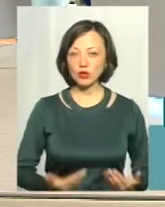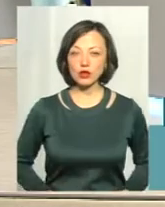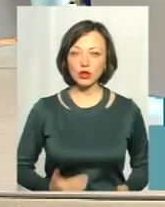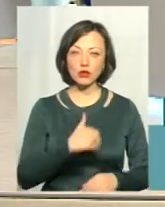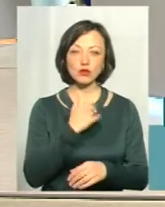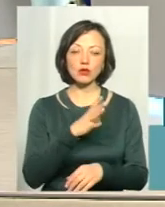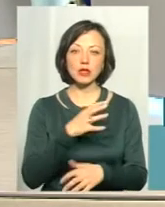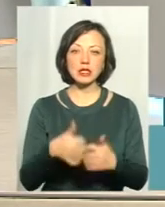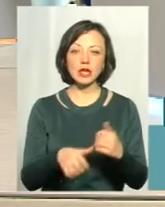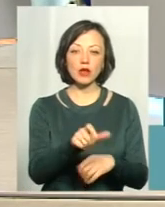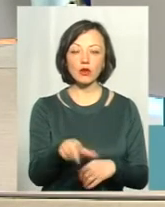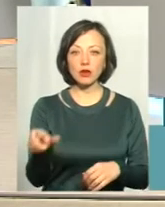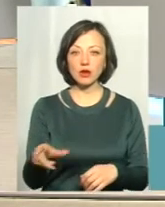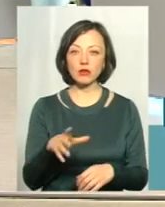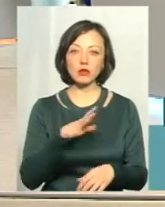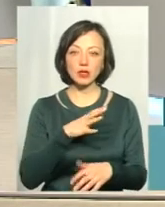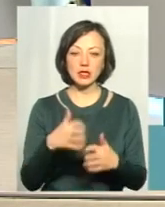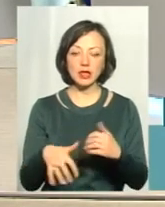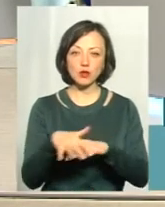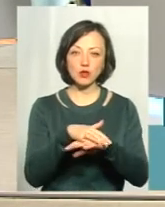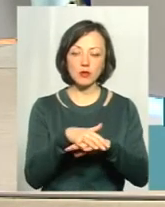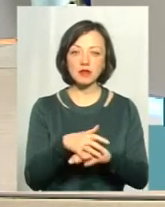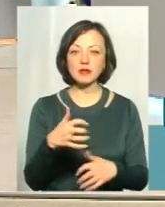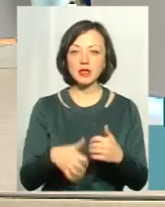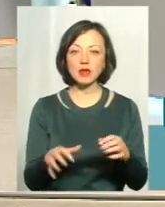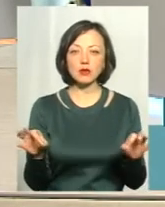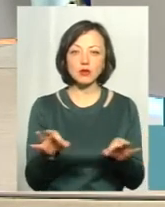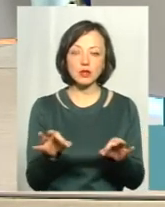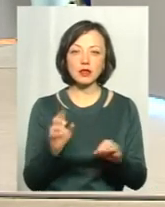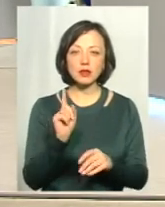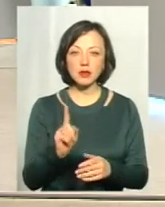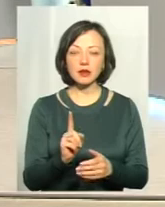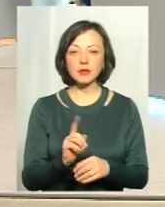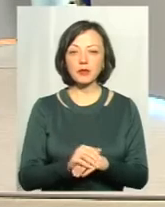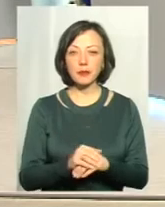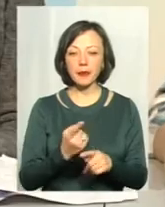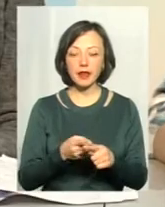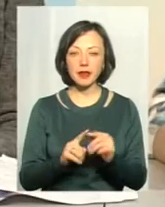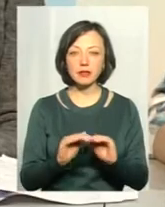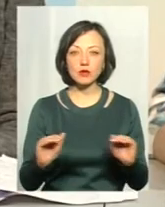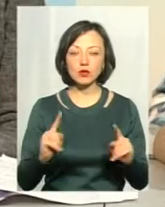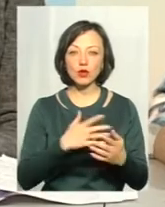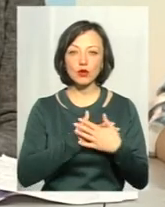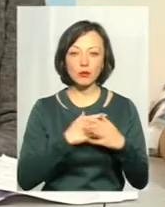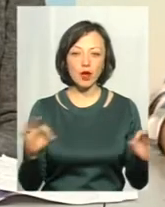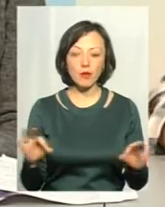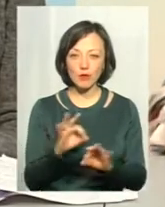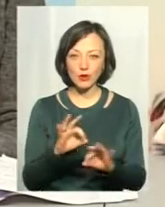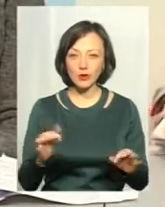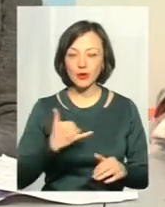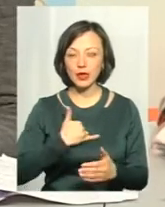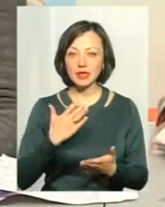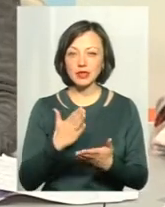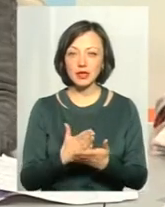хочуть бути серед людей, не хочуть бути серед суспільства, серед музики. До речі, оці діти, вони дуже люблять музику. І от в нас є